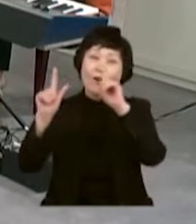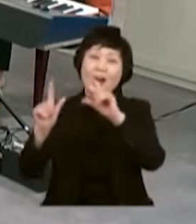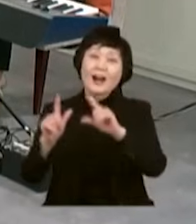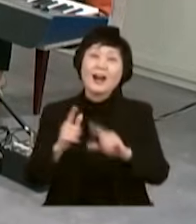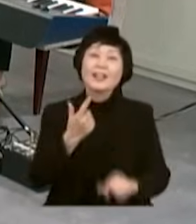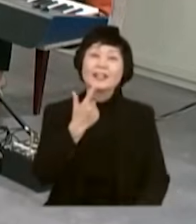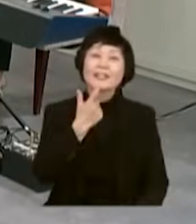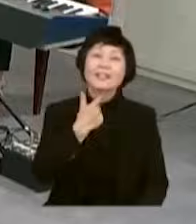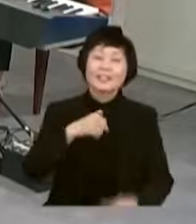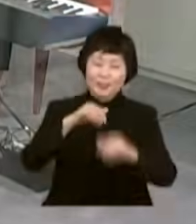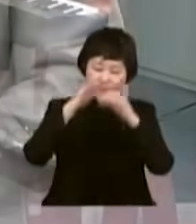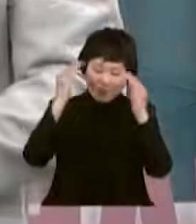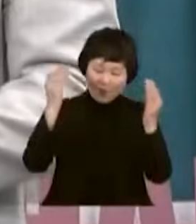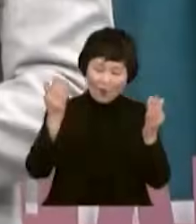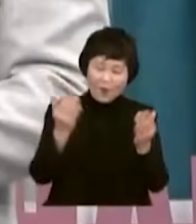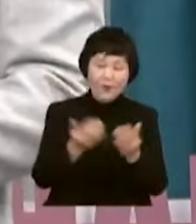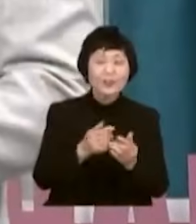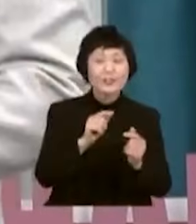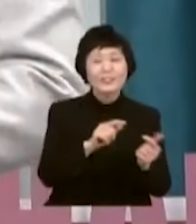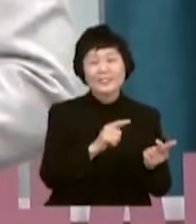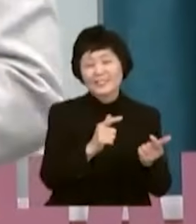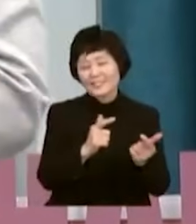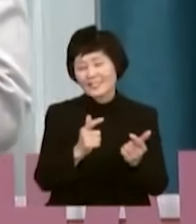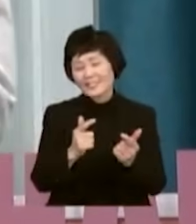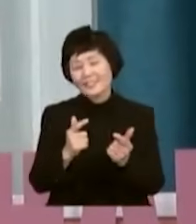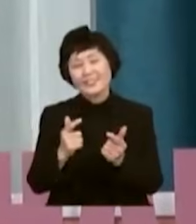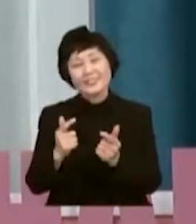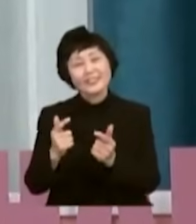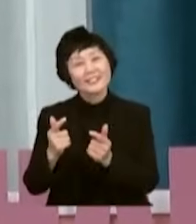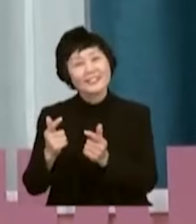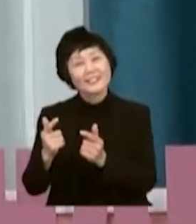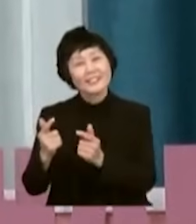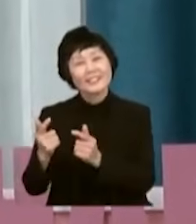누려왔던 모든 것들이